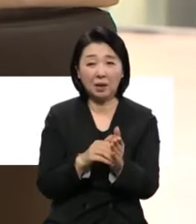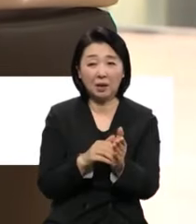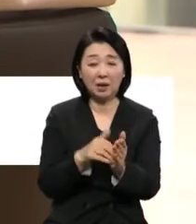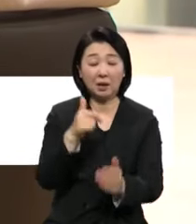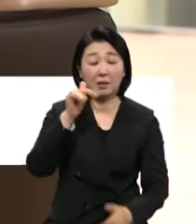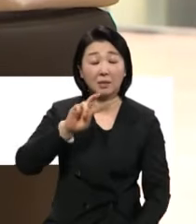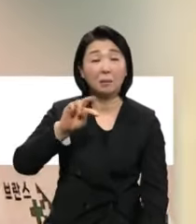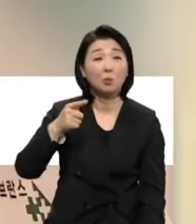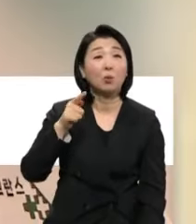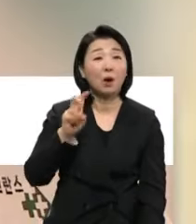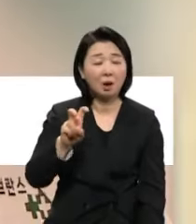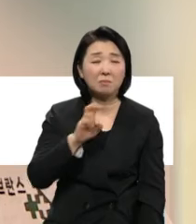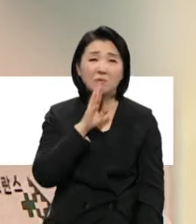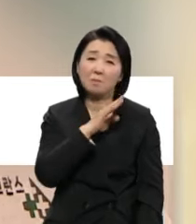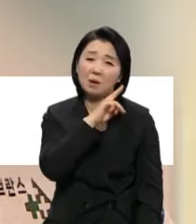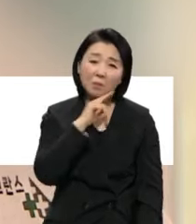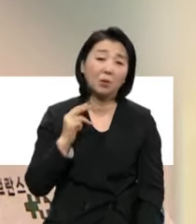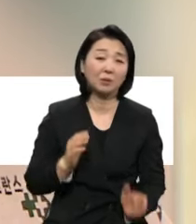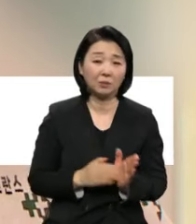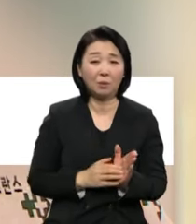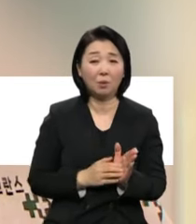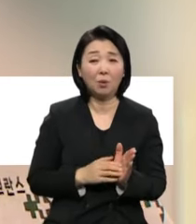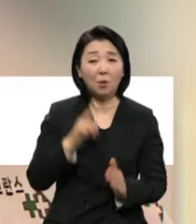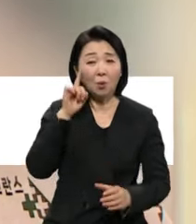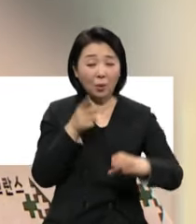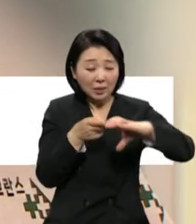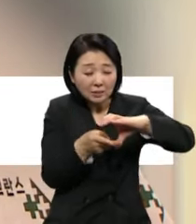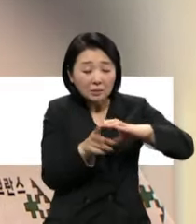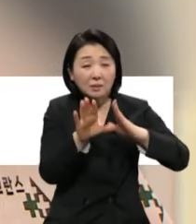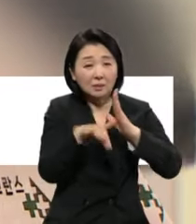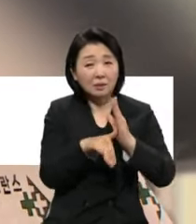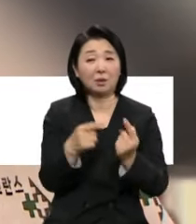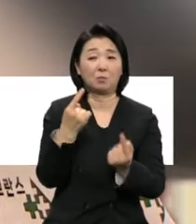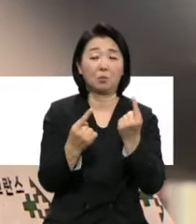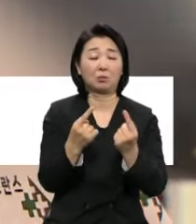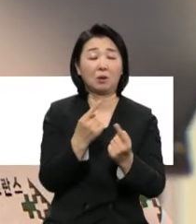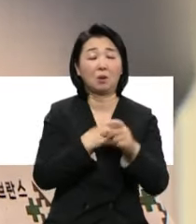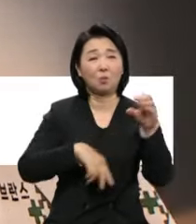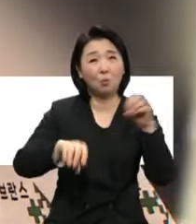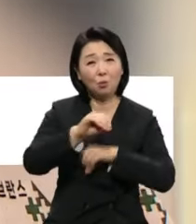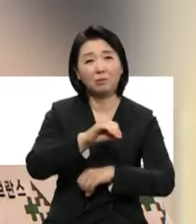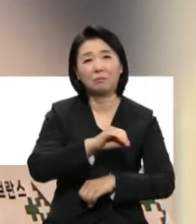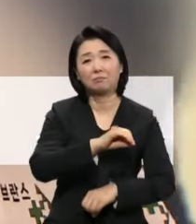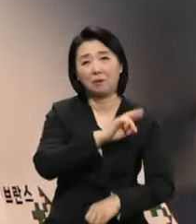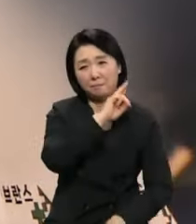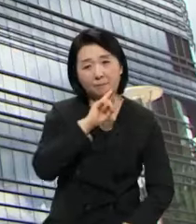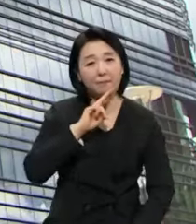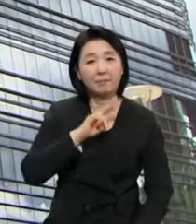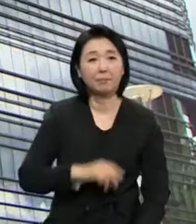굉장히 편해서 CT 찍을 때보다는 오히려 더 편했던 것 같아요.